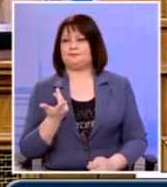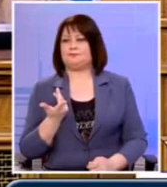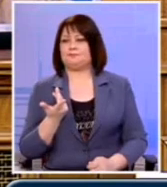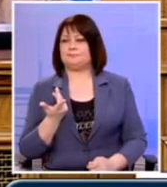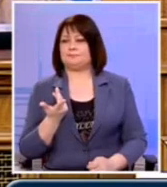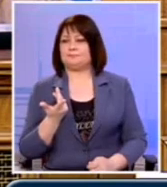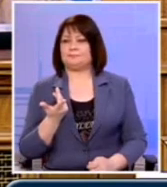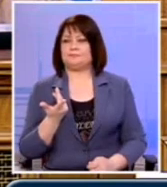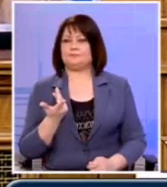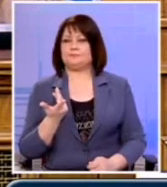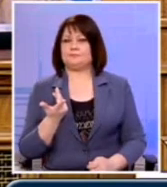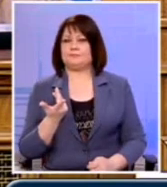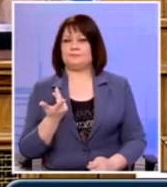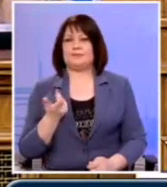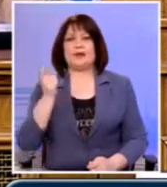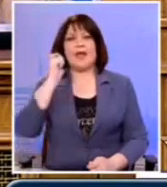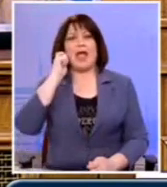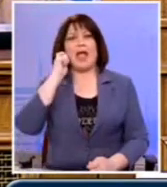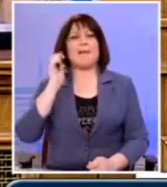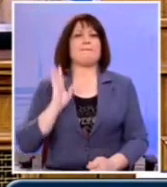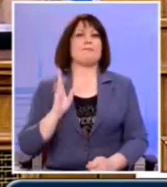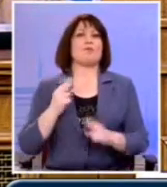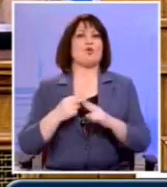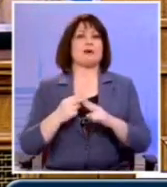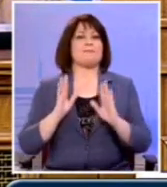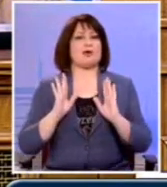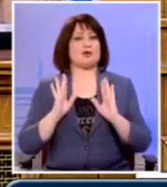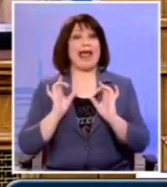την επώνυμη στην ανώνυμη συναλλαγή.